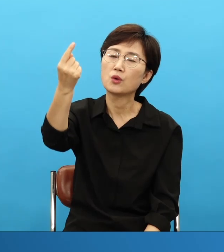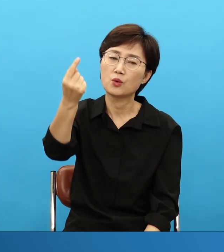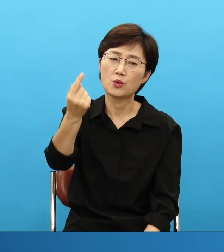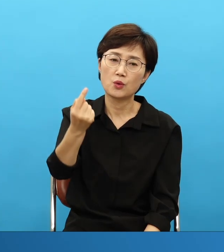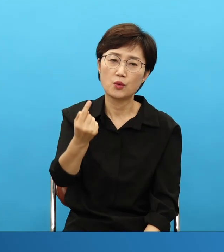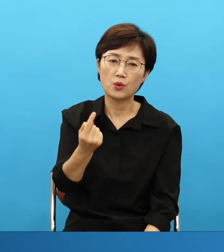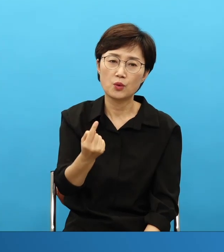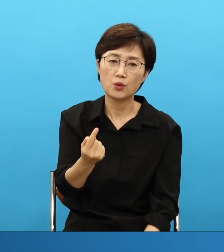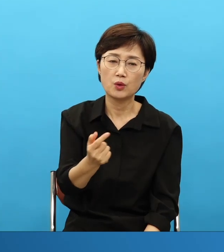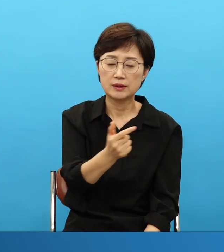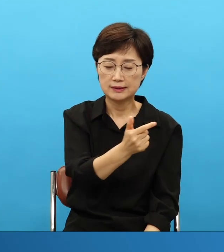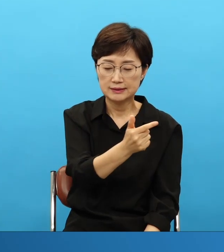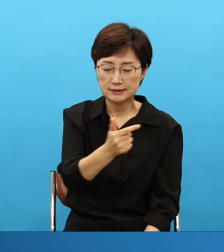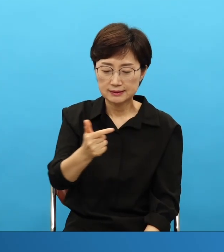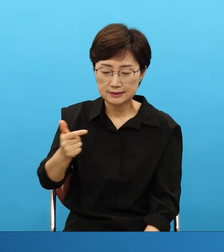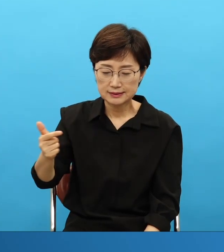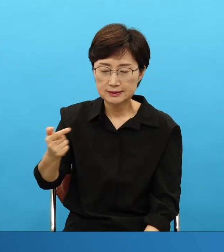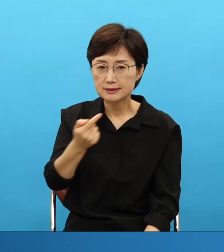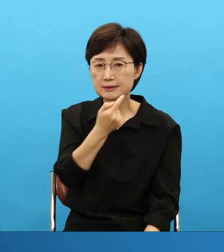주소